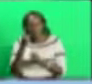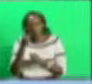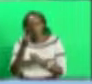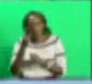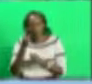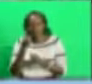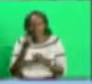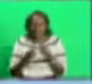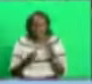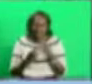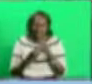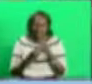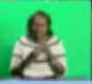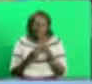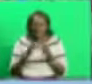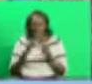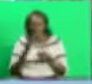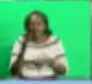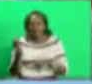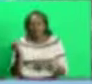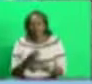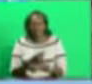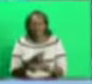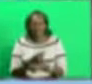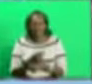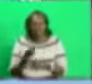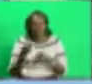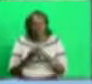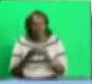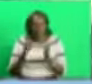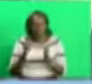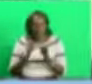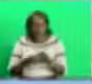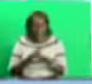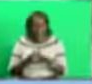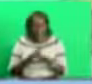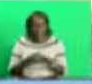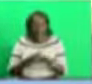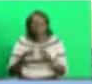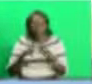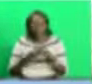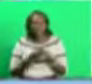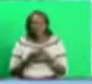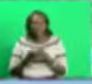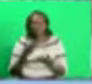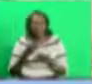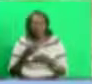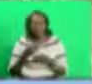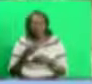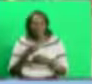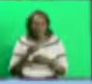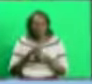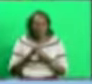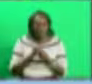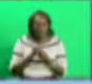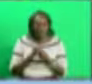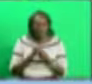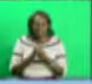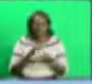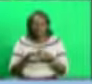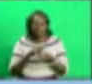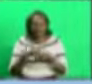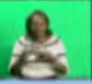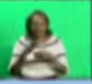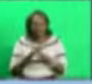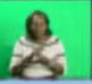Iko na mwaka na miezi 4 kutoka nianze. Kwa hivyo unaangalia ile kitu itakaa sana, utakuwa unafanya wakati hauna kazi mingi. Sasa kwa